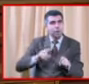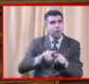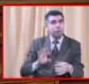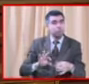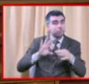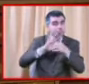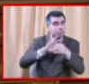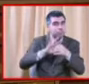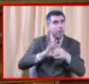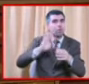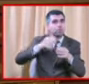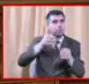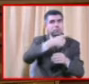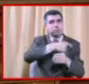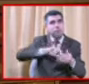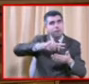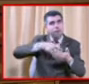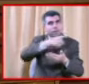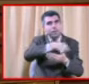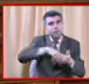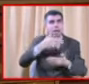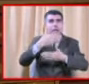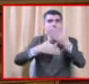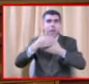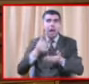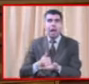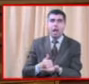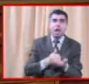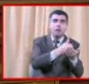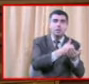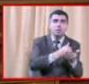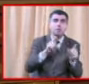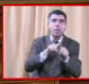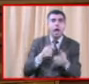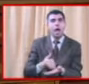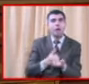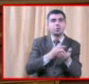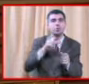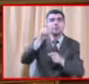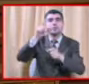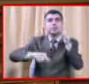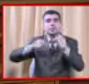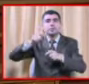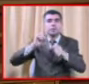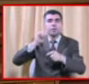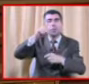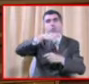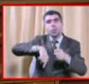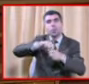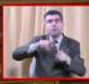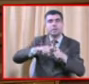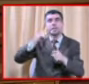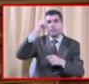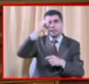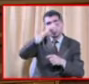مع باقي جماعة المنطقة لإحداث هذا المستشفى، وذلك خدمة للساكنة ساكنة المنطقة التي عانت وما